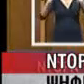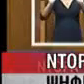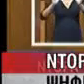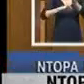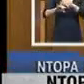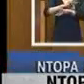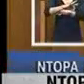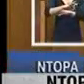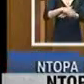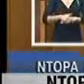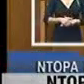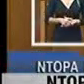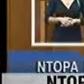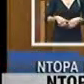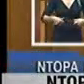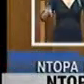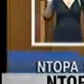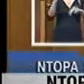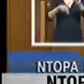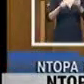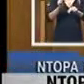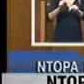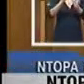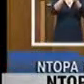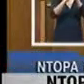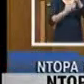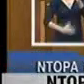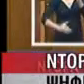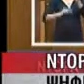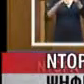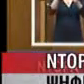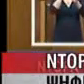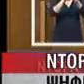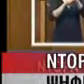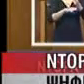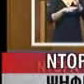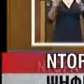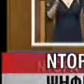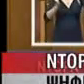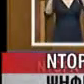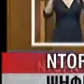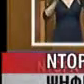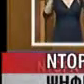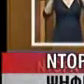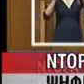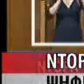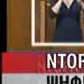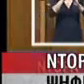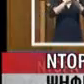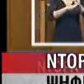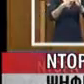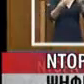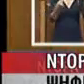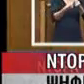νομοσχεδίου σας, κύριε Υπουργέ. Θα καταψηφίσω όμως όλες τις διατάξεις οι οποίες είναι αμφισβητούμενης